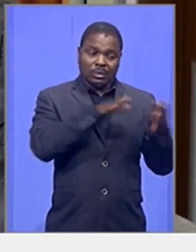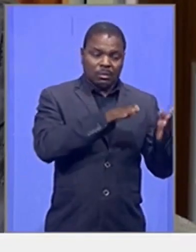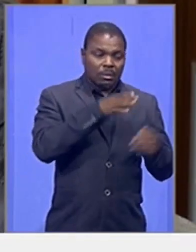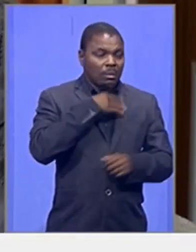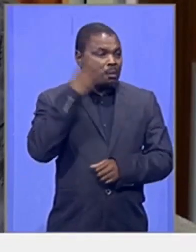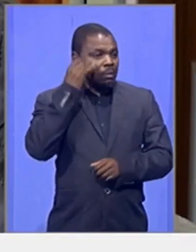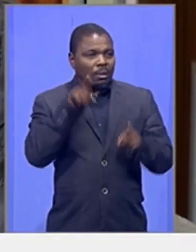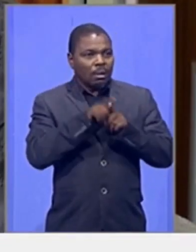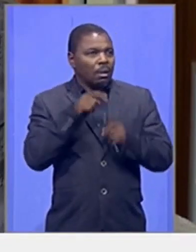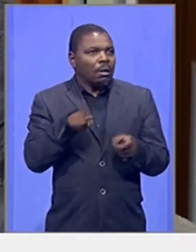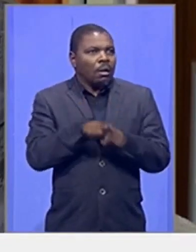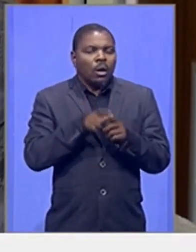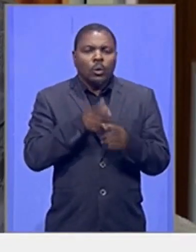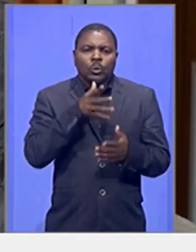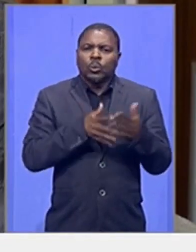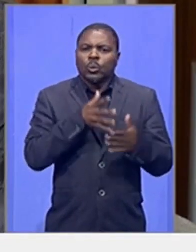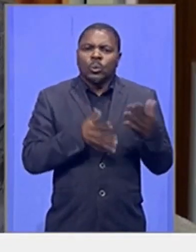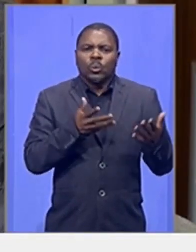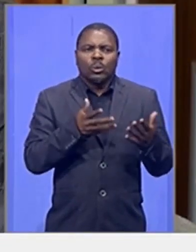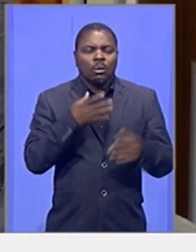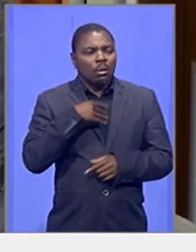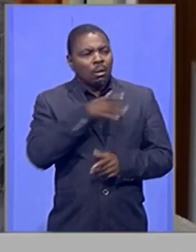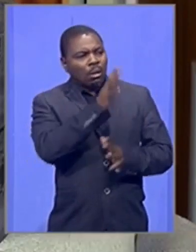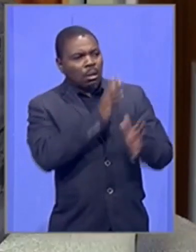ne ka re ke jo kwa masisi a mpolela but